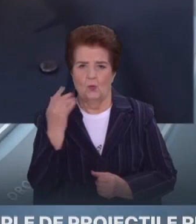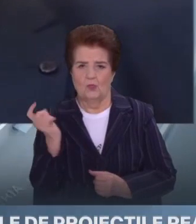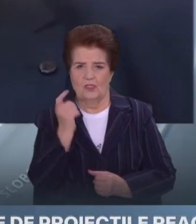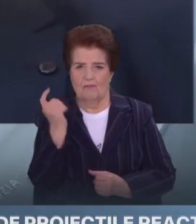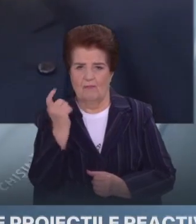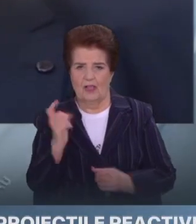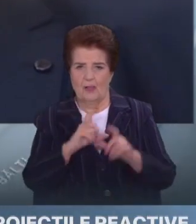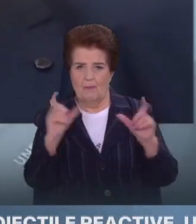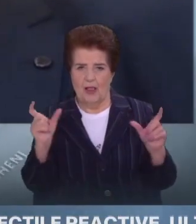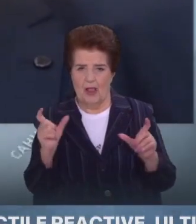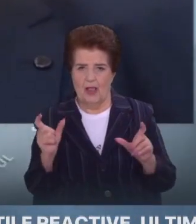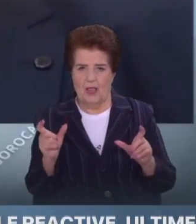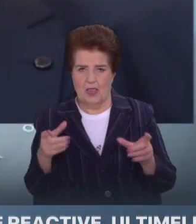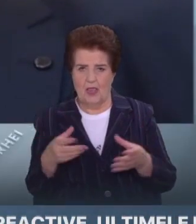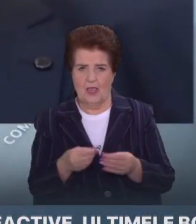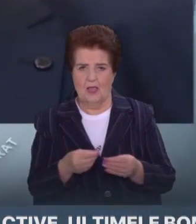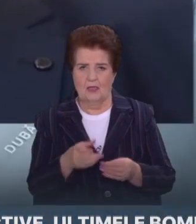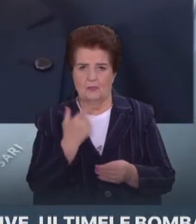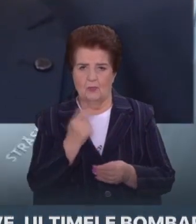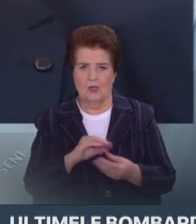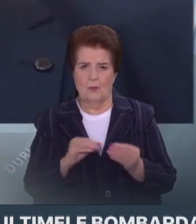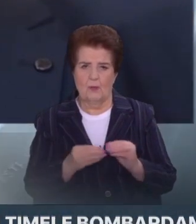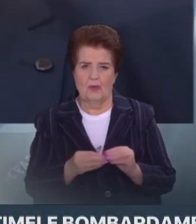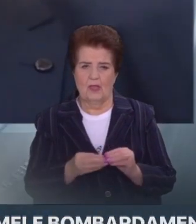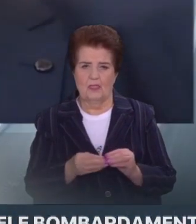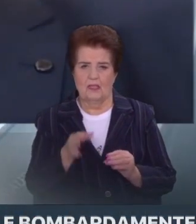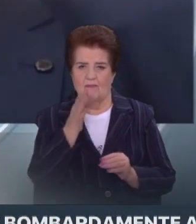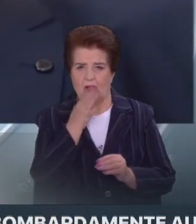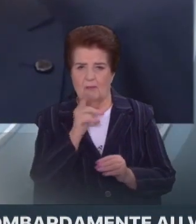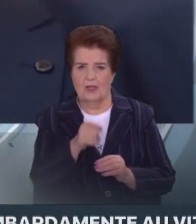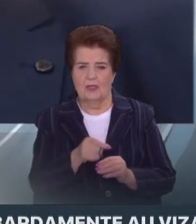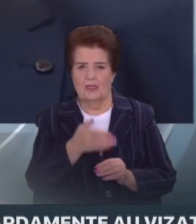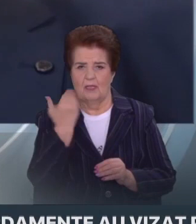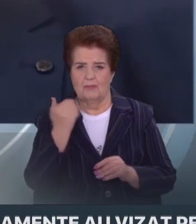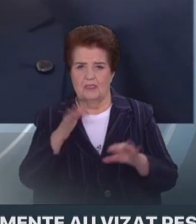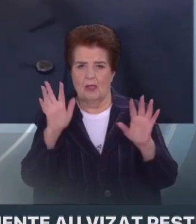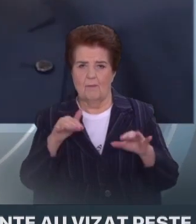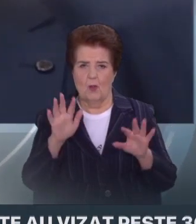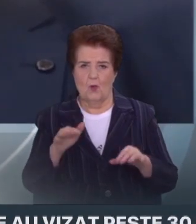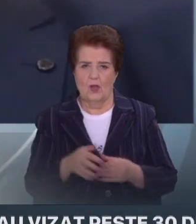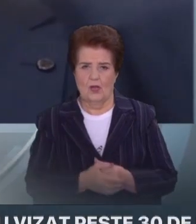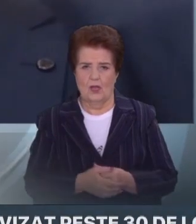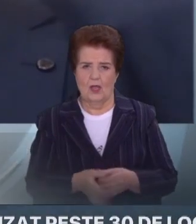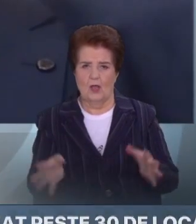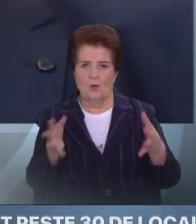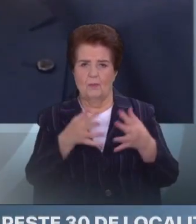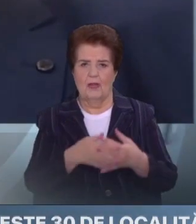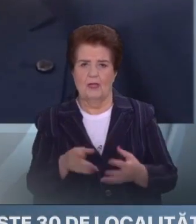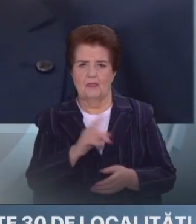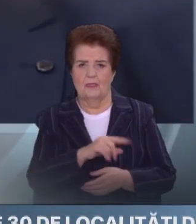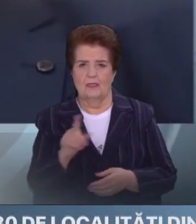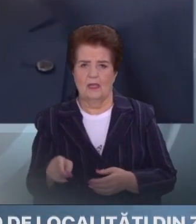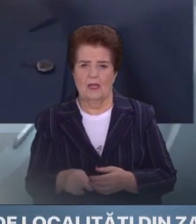Mârzenco, zic că nu este atât de problematică vremea caldă cât lipsa ploilor și combinația dintre ele, pentru